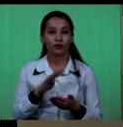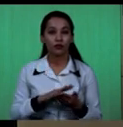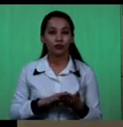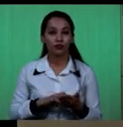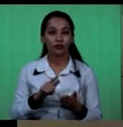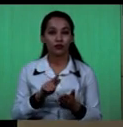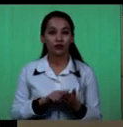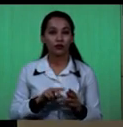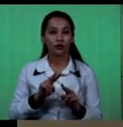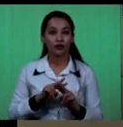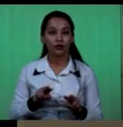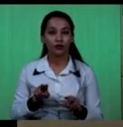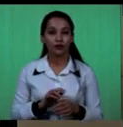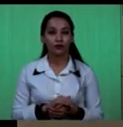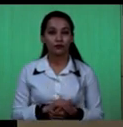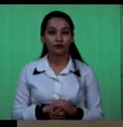970 ga teng.